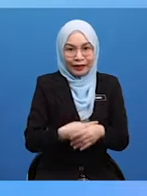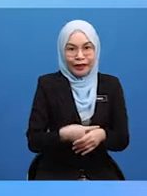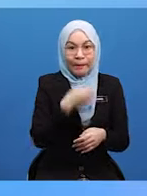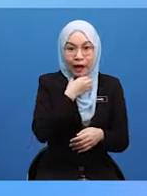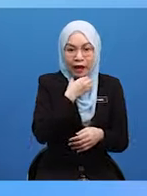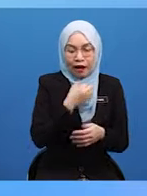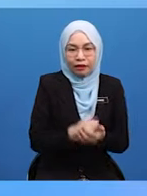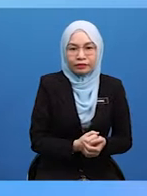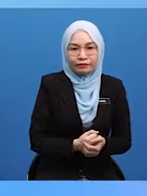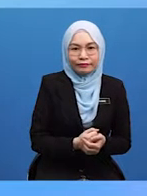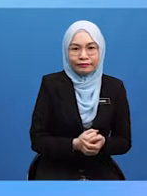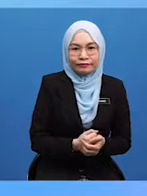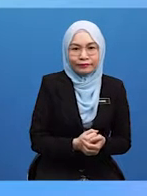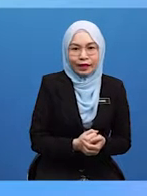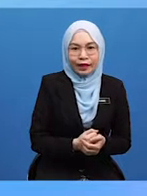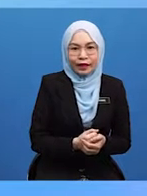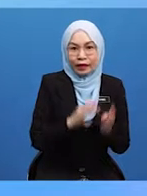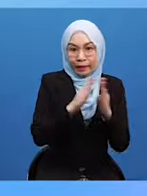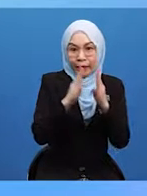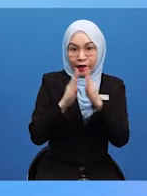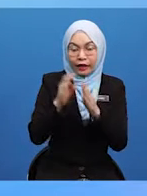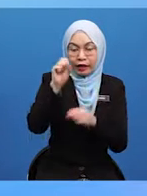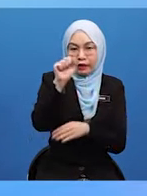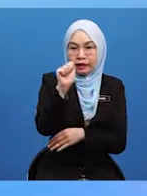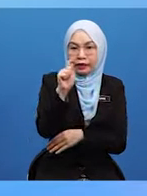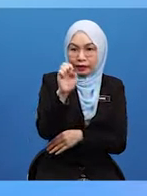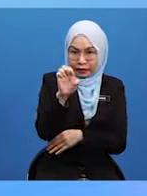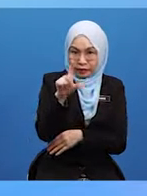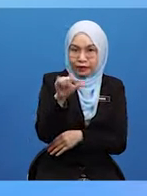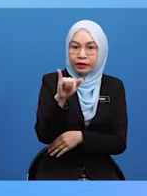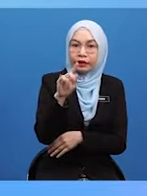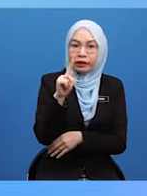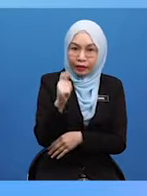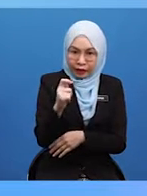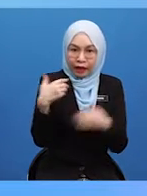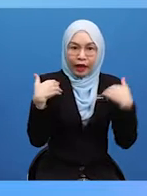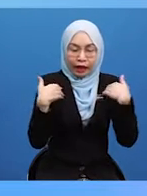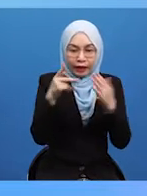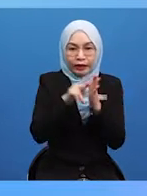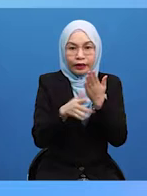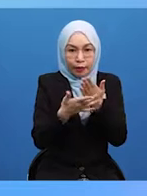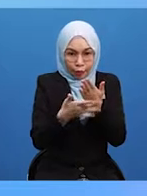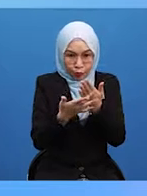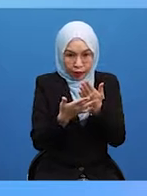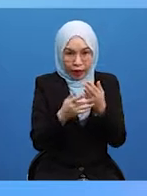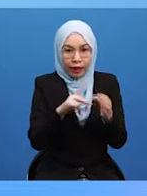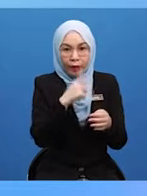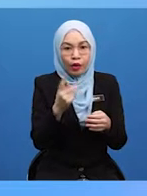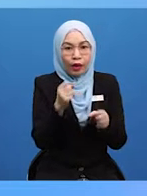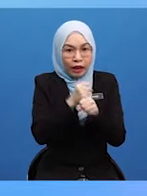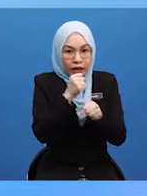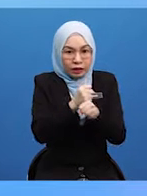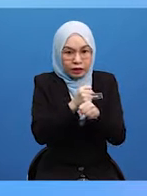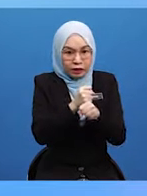Perak. Manakala bandar satelit menawarkan kemudahan peluang pekerjaan kepada